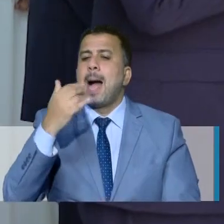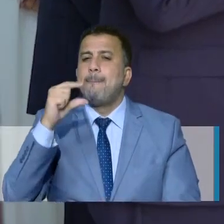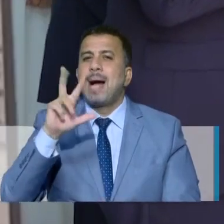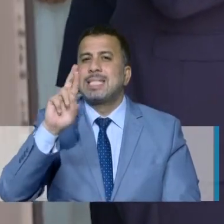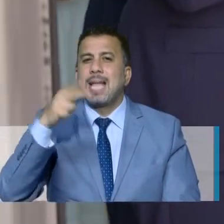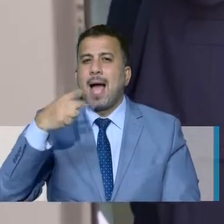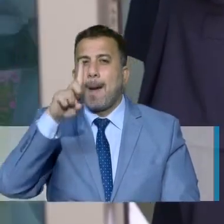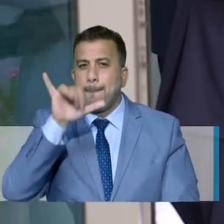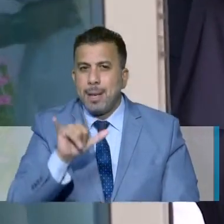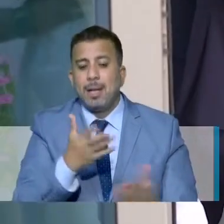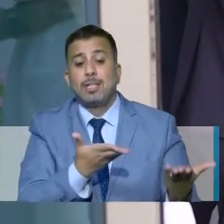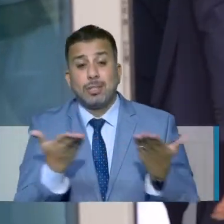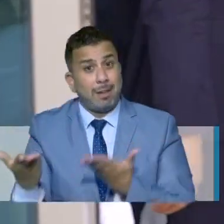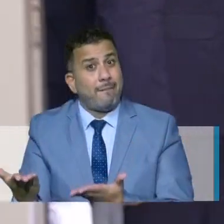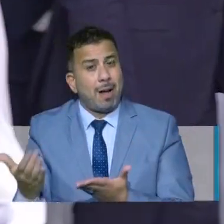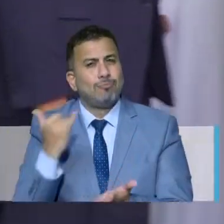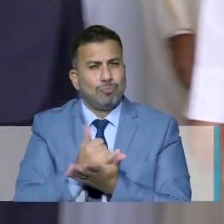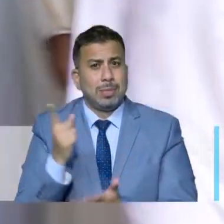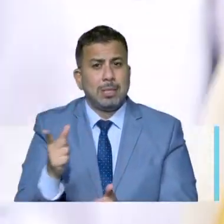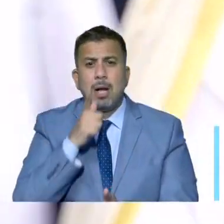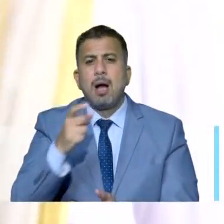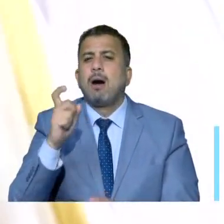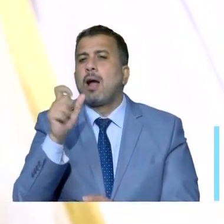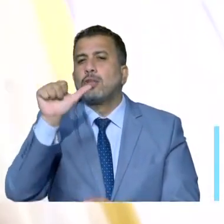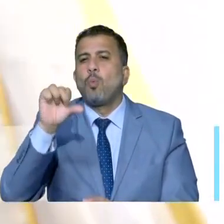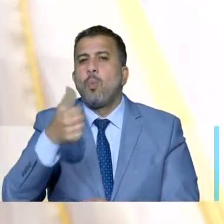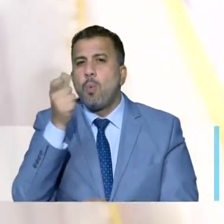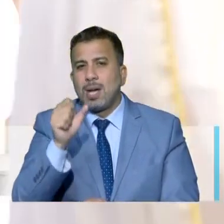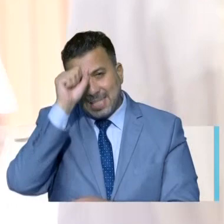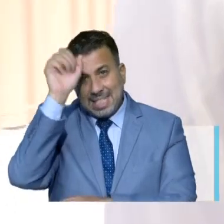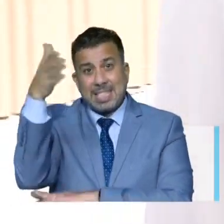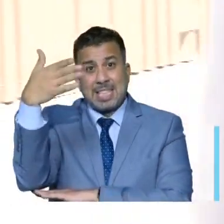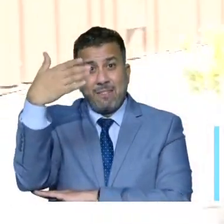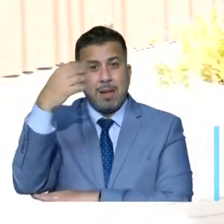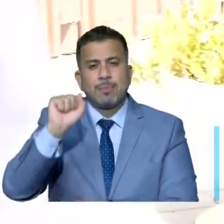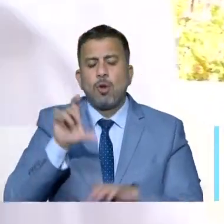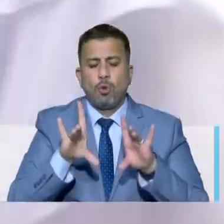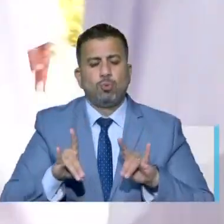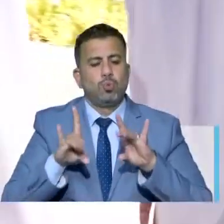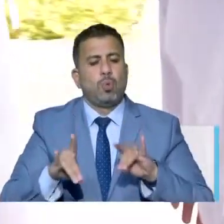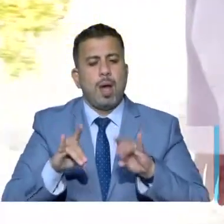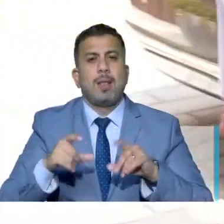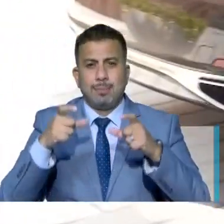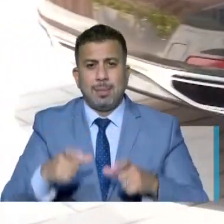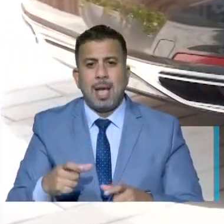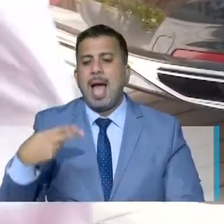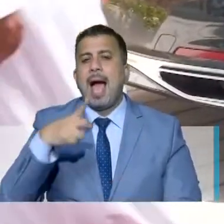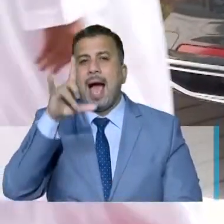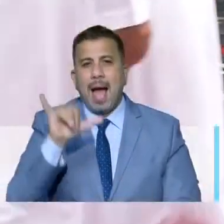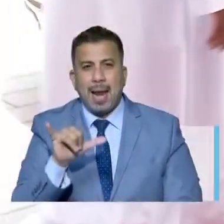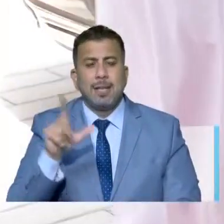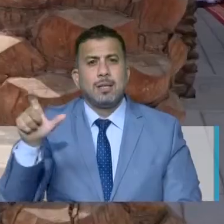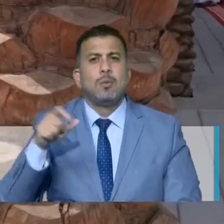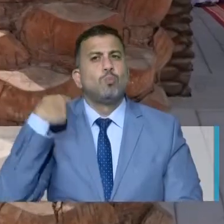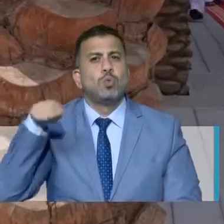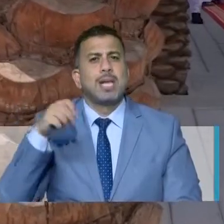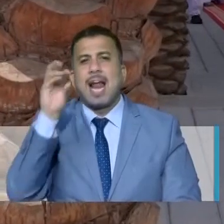الزعابي رئيس دائره التشريفات والضيافه ورضوان جدو سفير كومن وث استراليا لدى الدوله وعلي الحوسني مدير هيئه